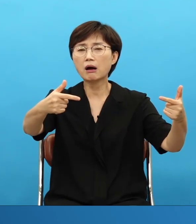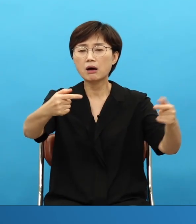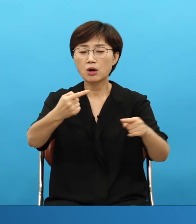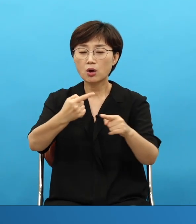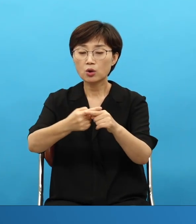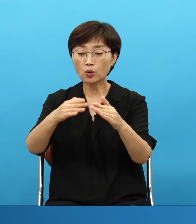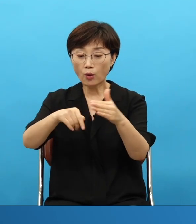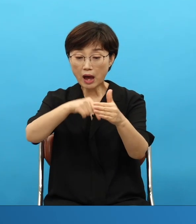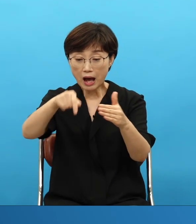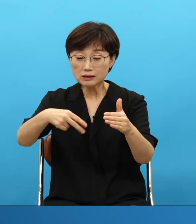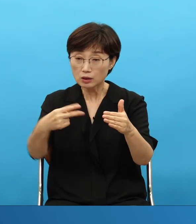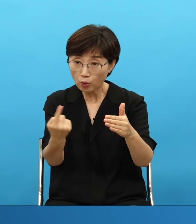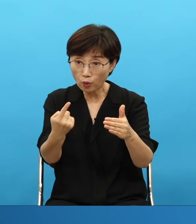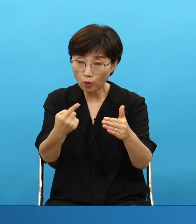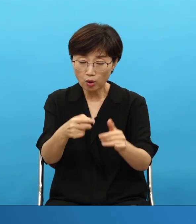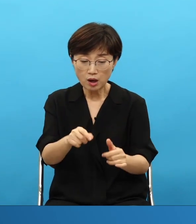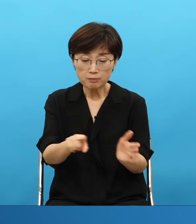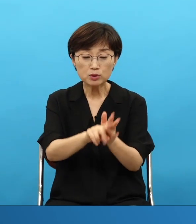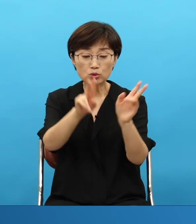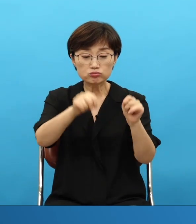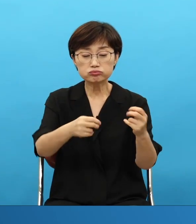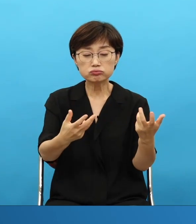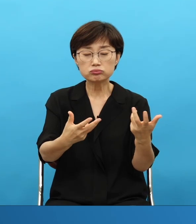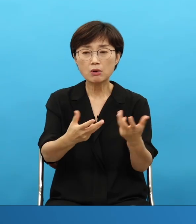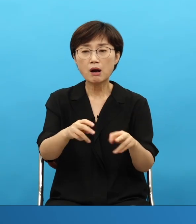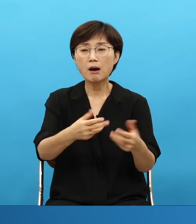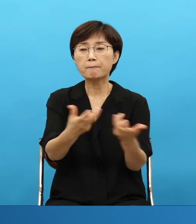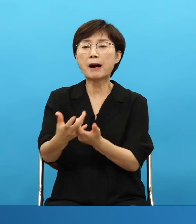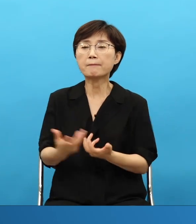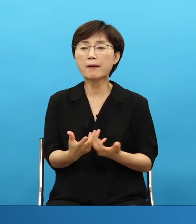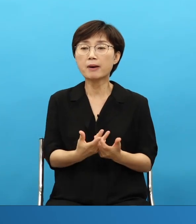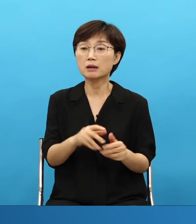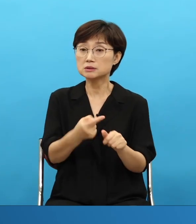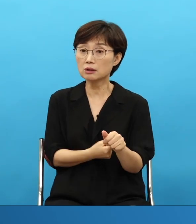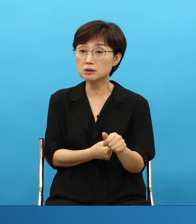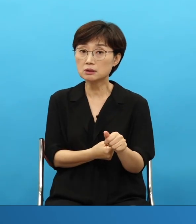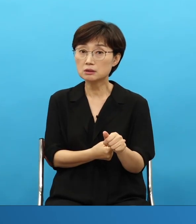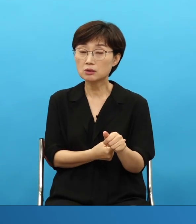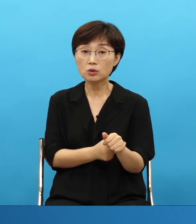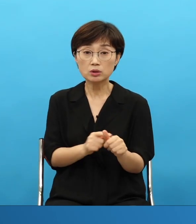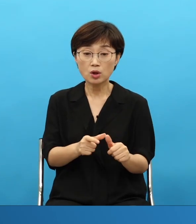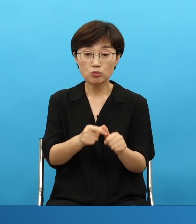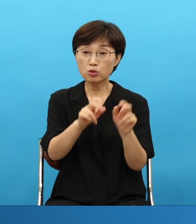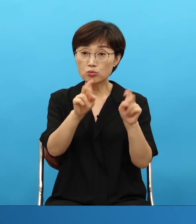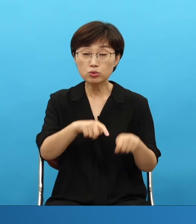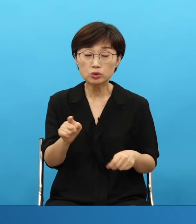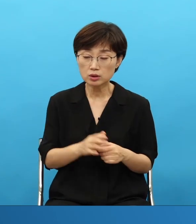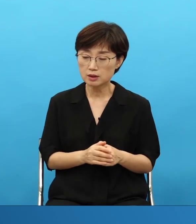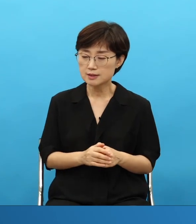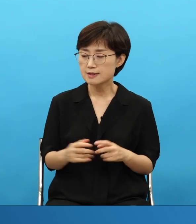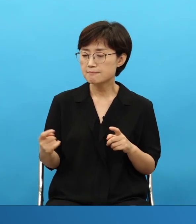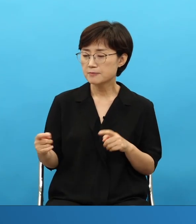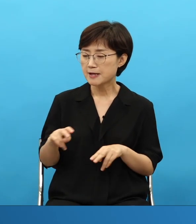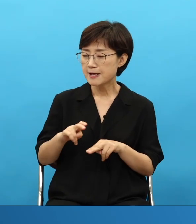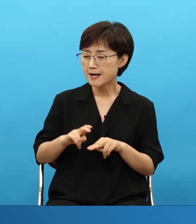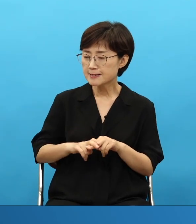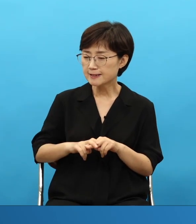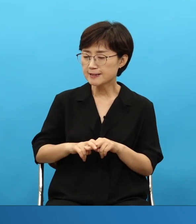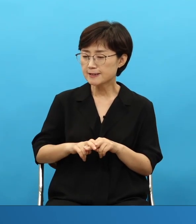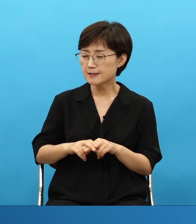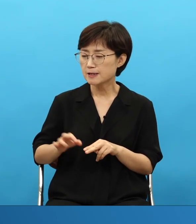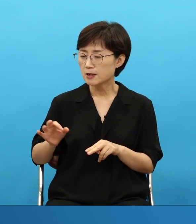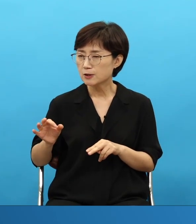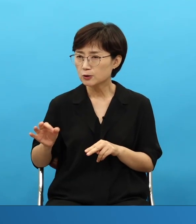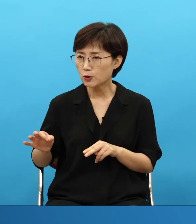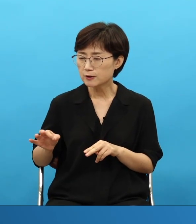받은 득실거리가 할 거 하나밖에 없어요. 싸움과 자리와 이익과. The unsaved 저는 구원 못 받다고 확신하거든요. running things, they're